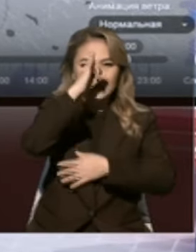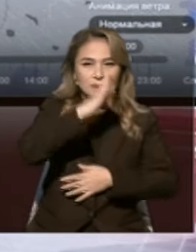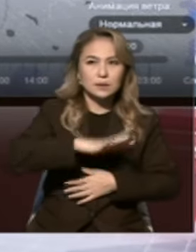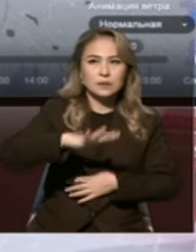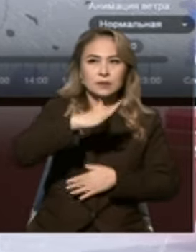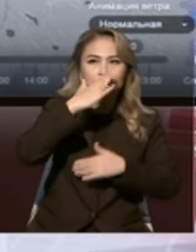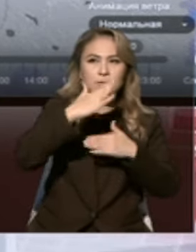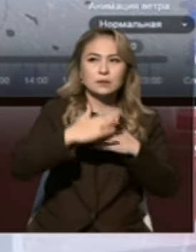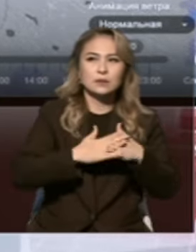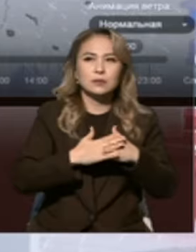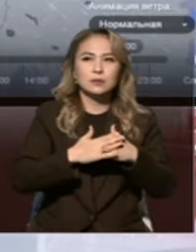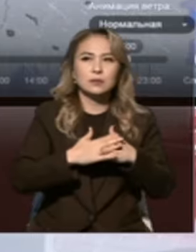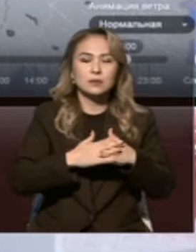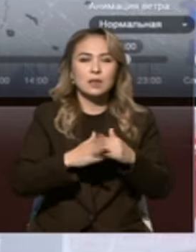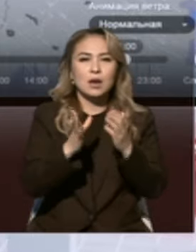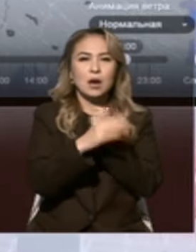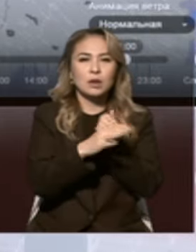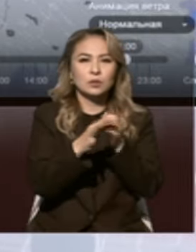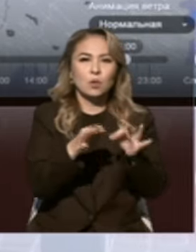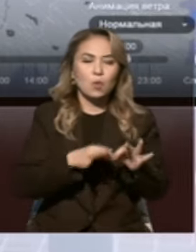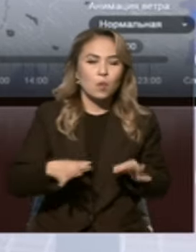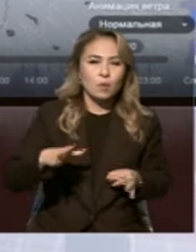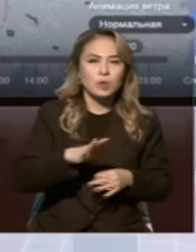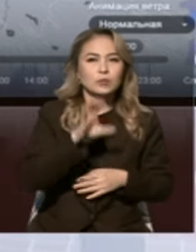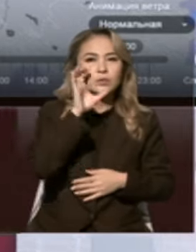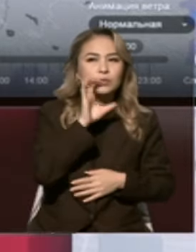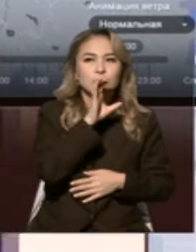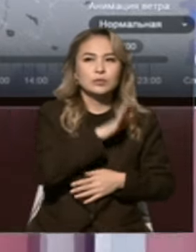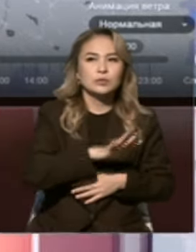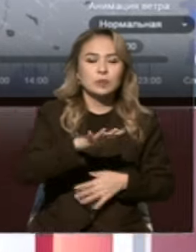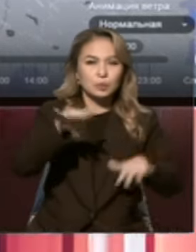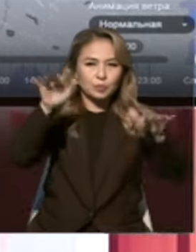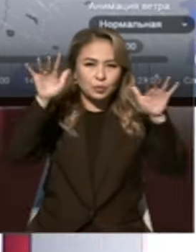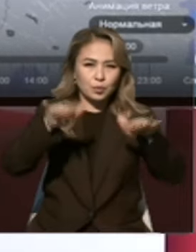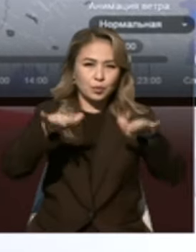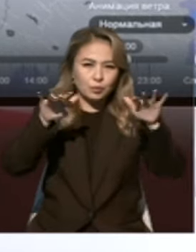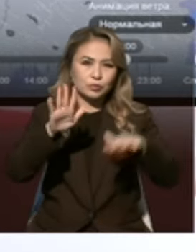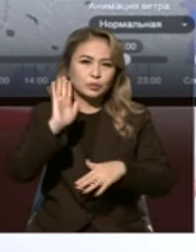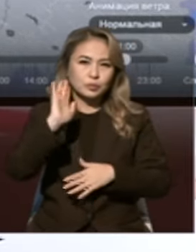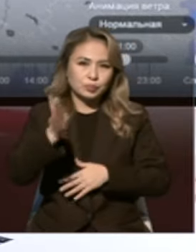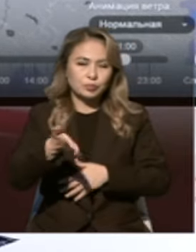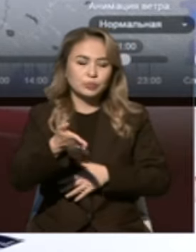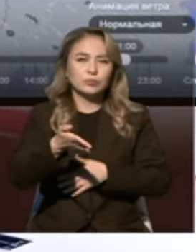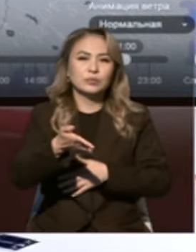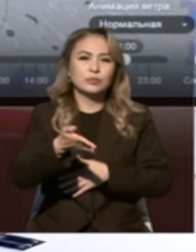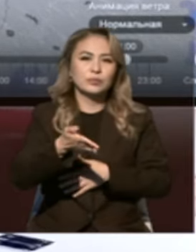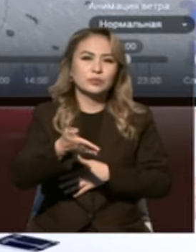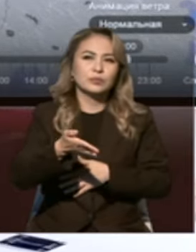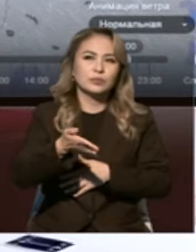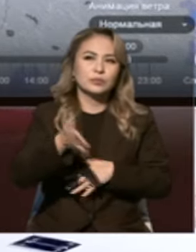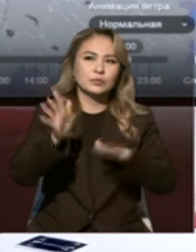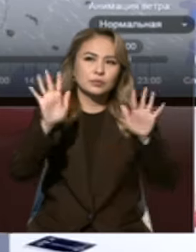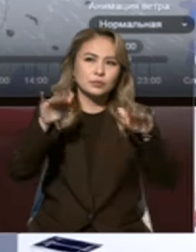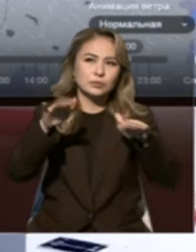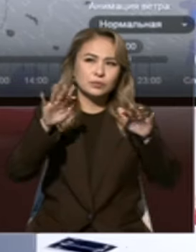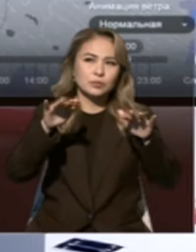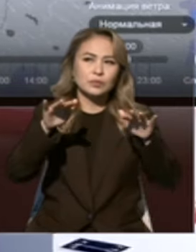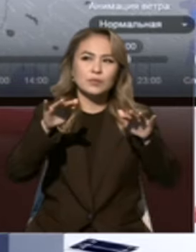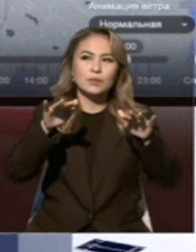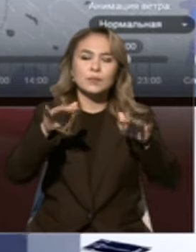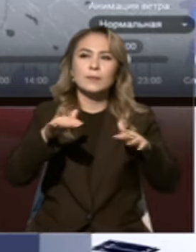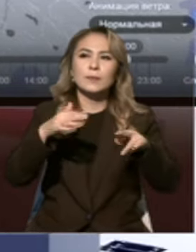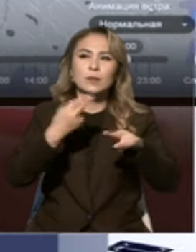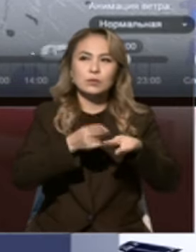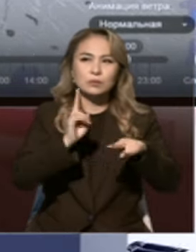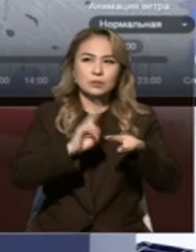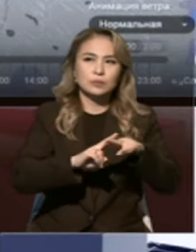алдағы Атырау облысында солтүстікте мінекей жаңбыр күтіліп отыр. Жаңбыр жауып келді.